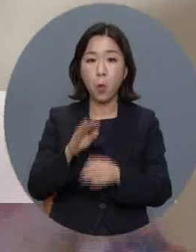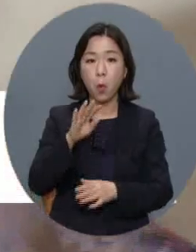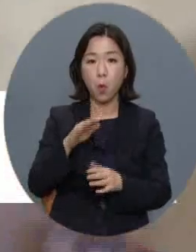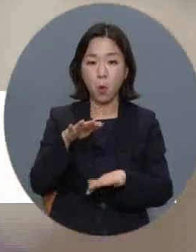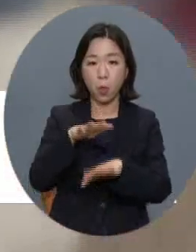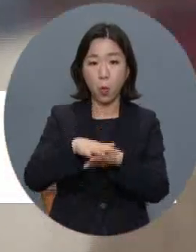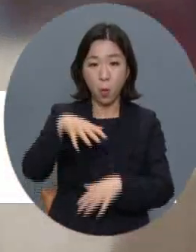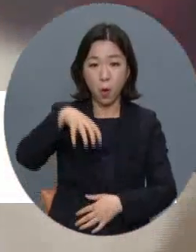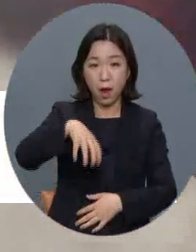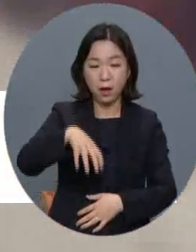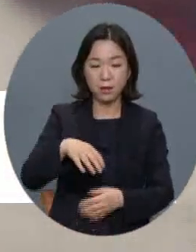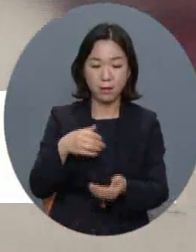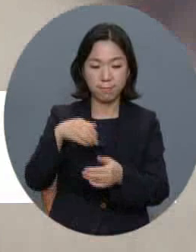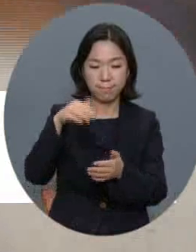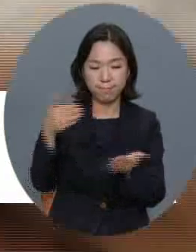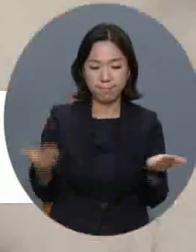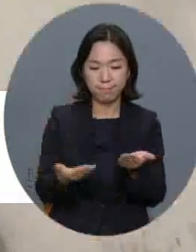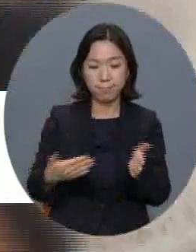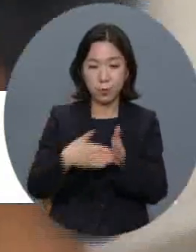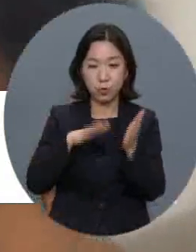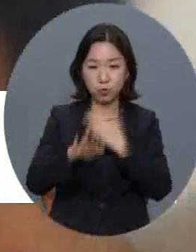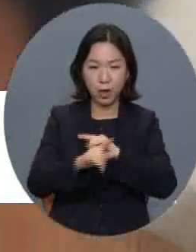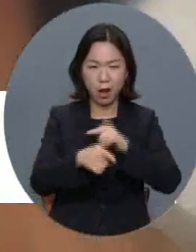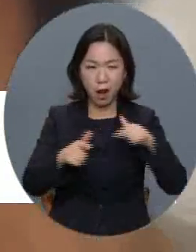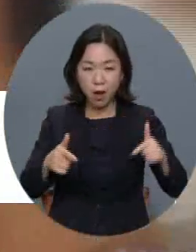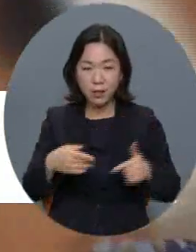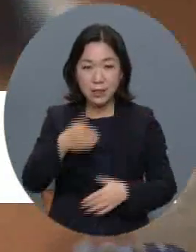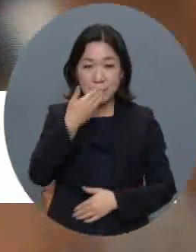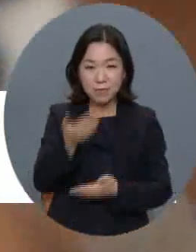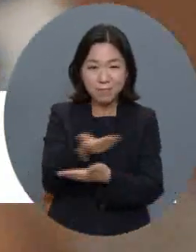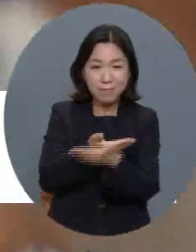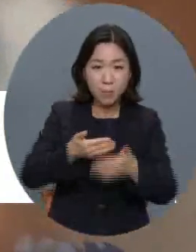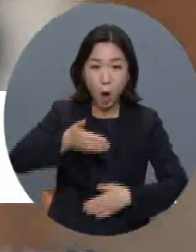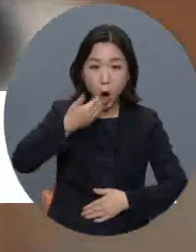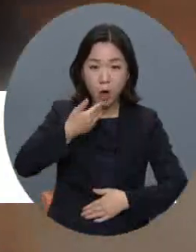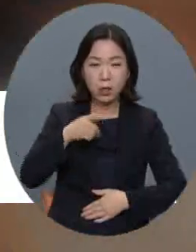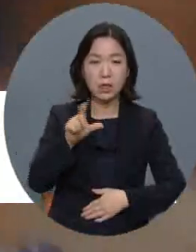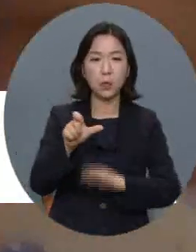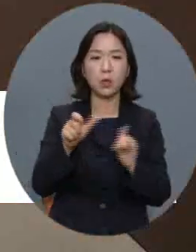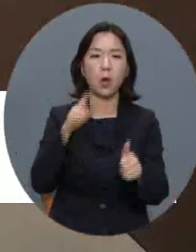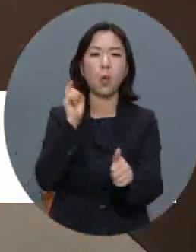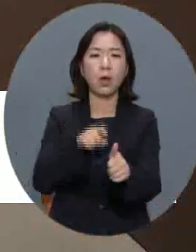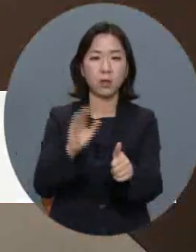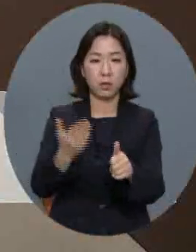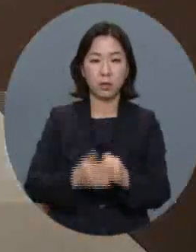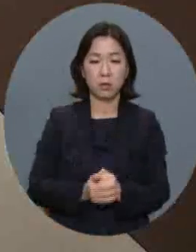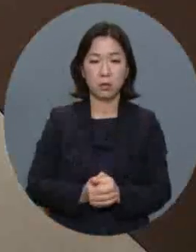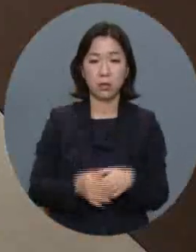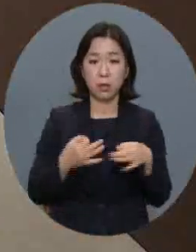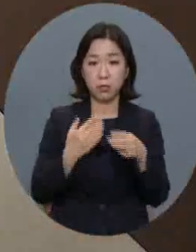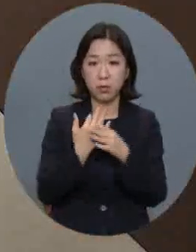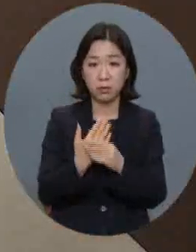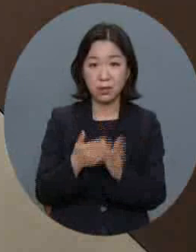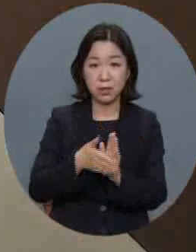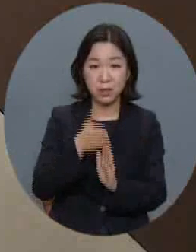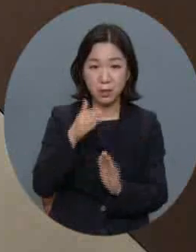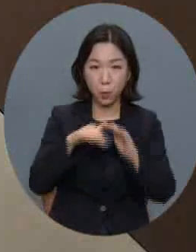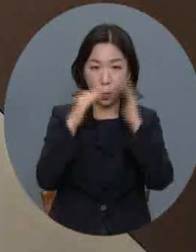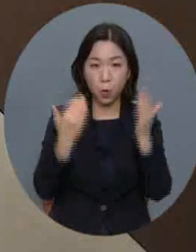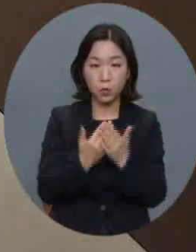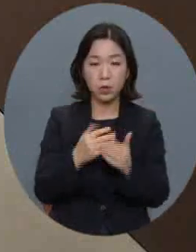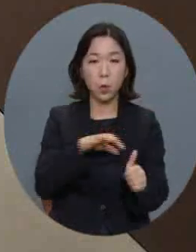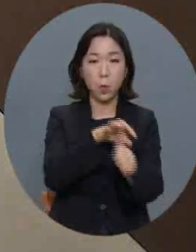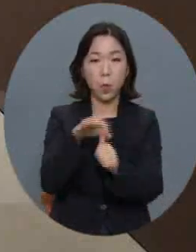포도농가에서 시설 작업을 한뒤 여럿이 음식을 나눠 먹었다가 15명이 확진됐습니다. 김천시는 모든